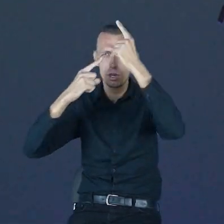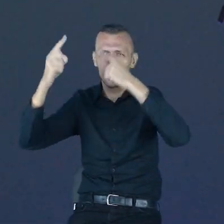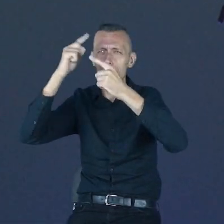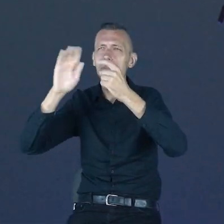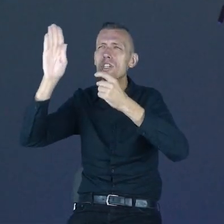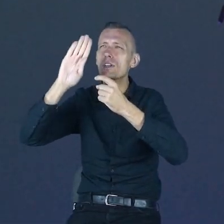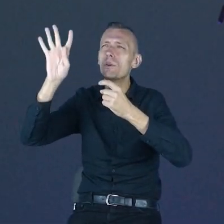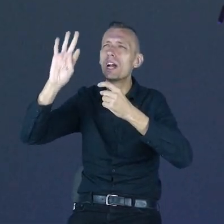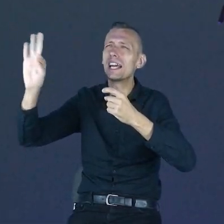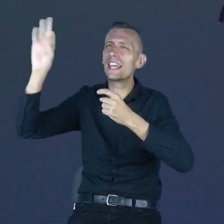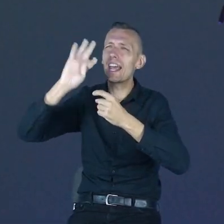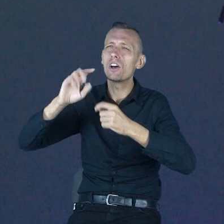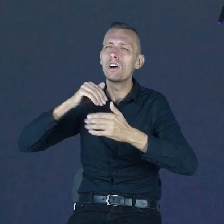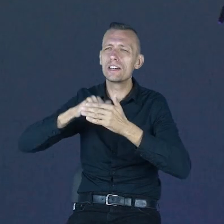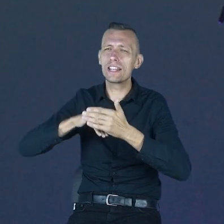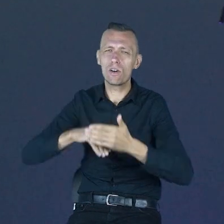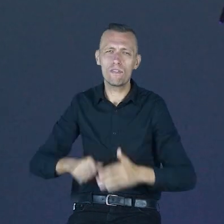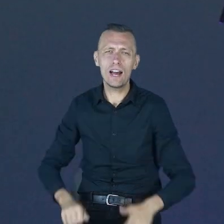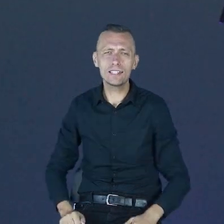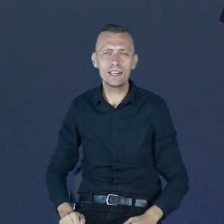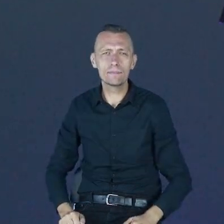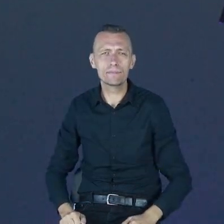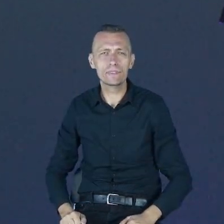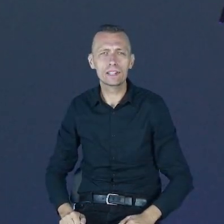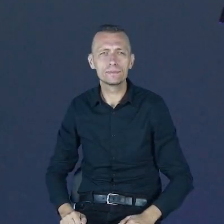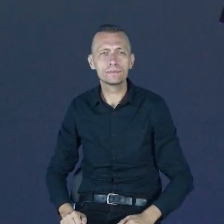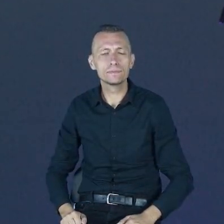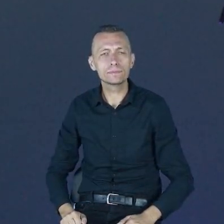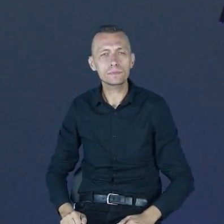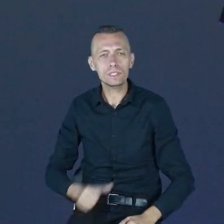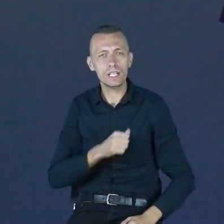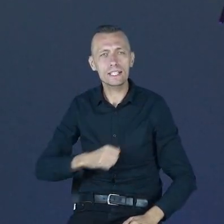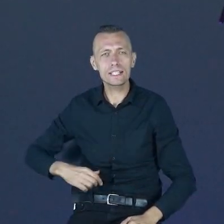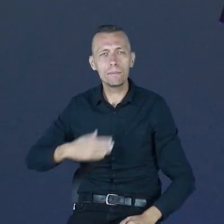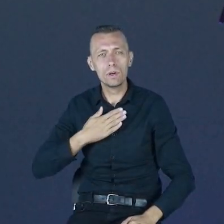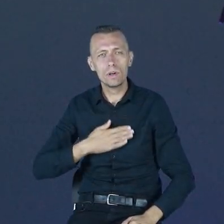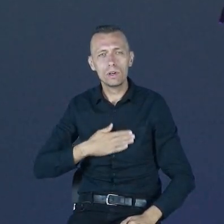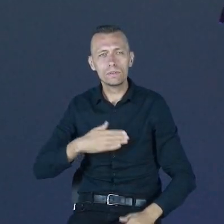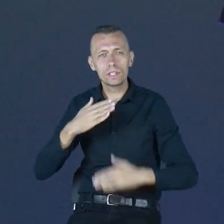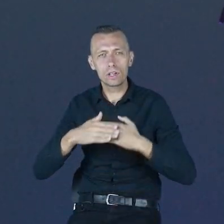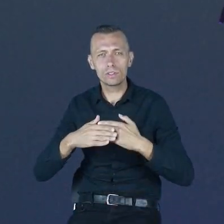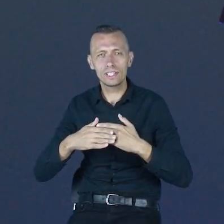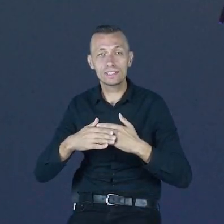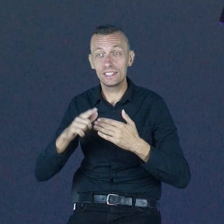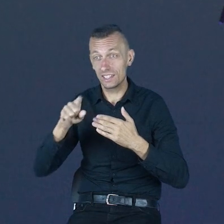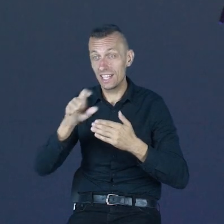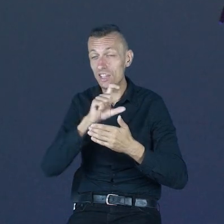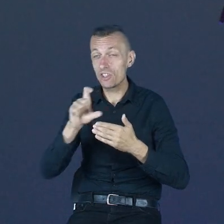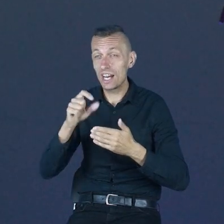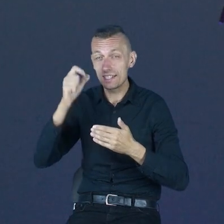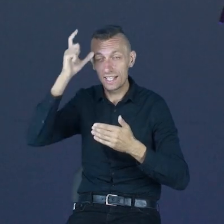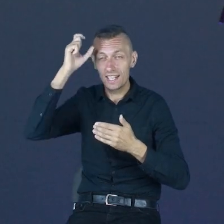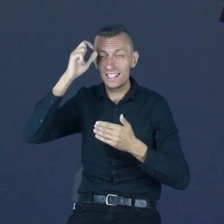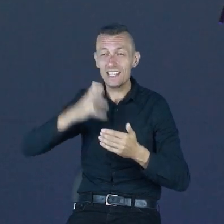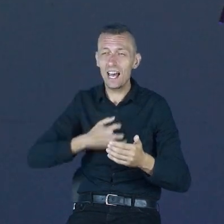jest odwrócenie się od siebie. I wiecie, co się dzieje? Na pewno diabeł czuje się pokonany i musi